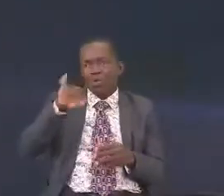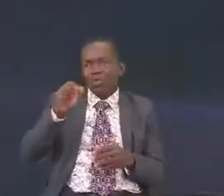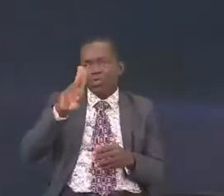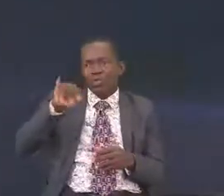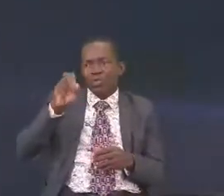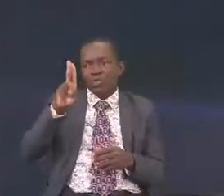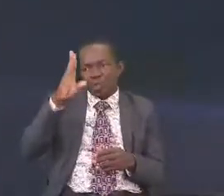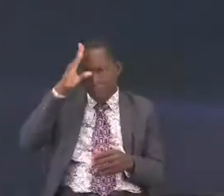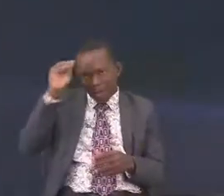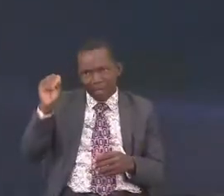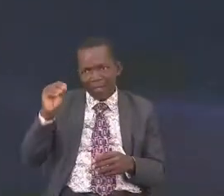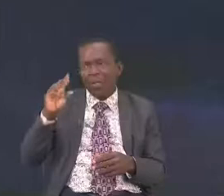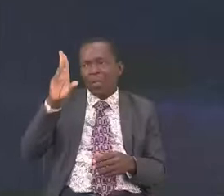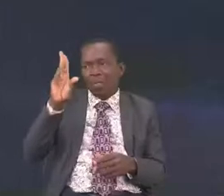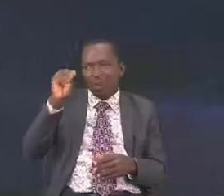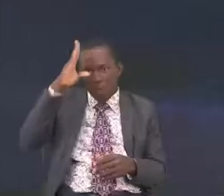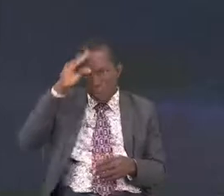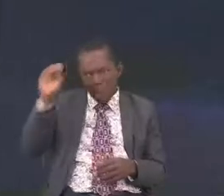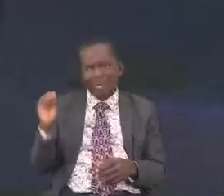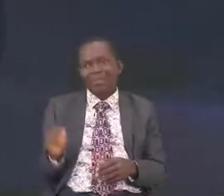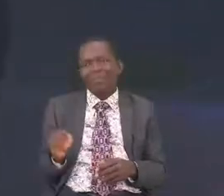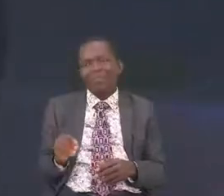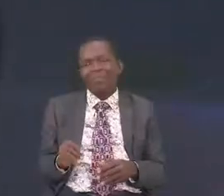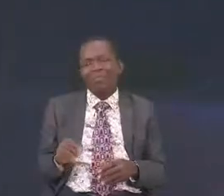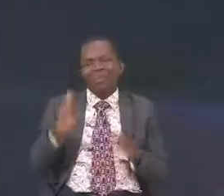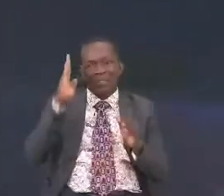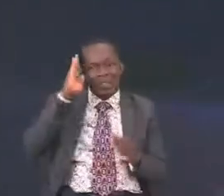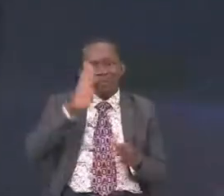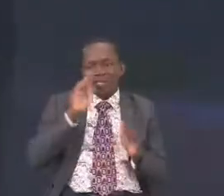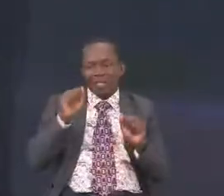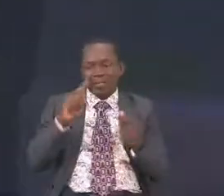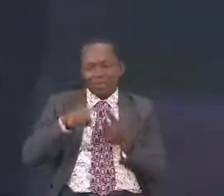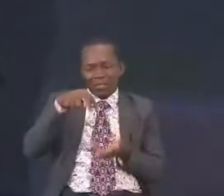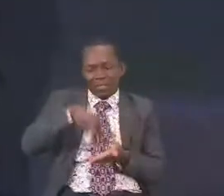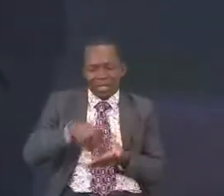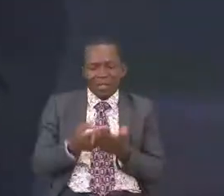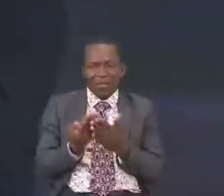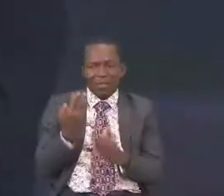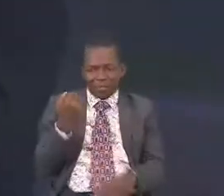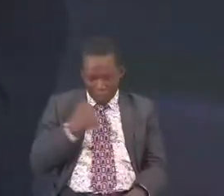aucun homme élancé ne pourra tenir devant toi, devant moi.